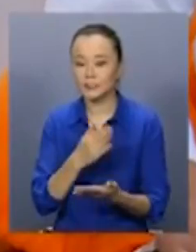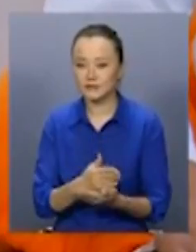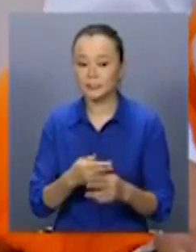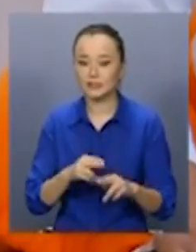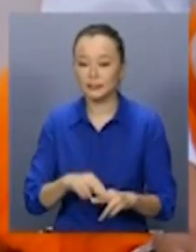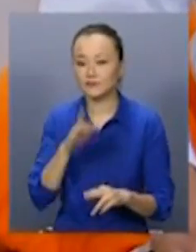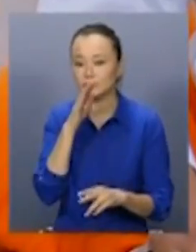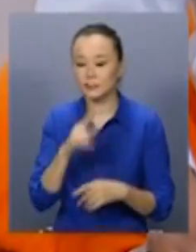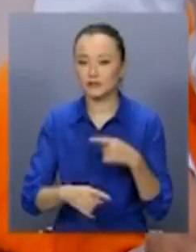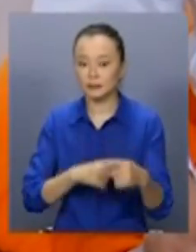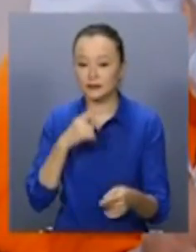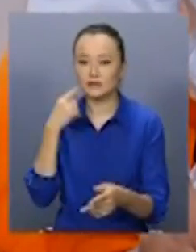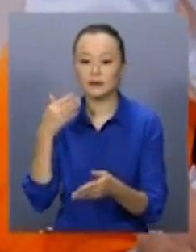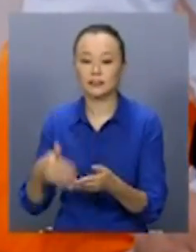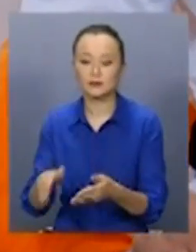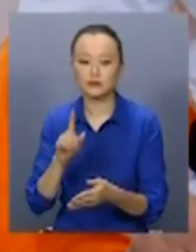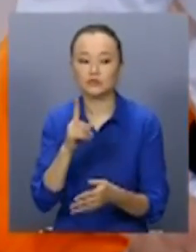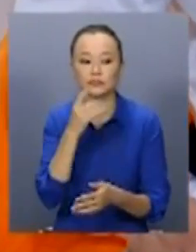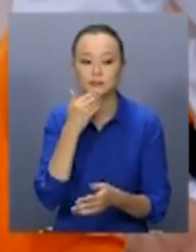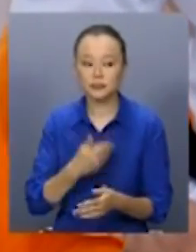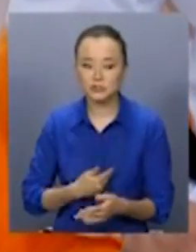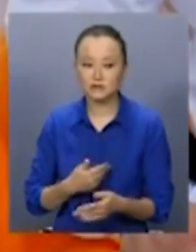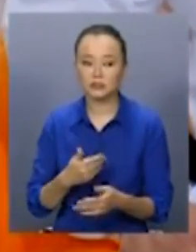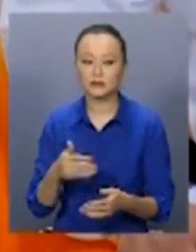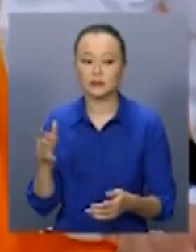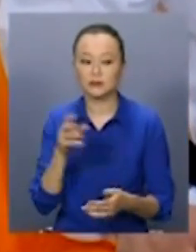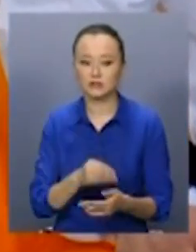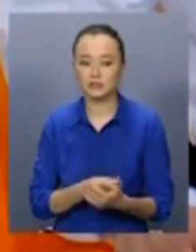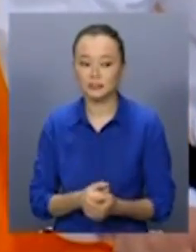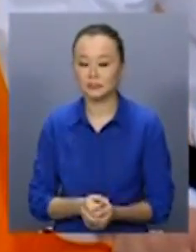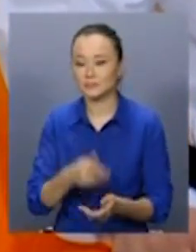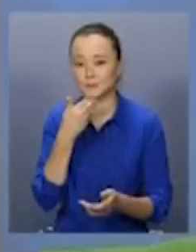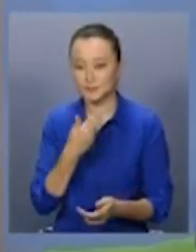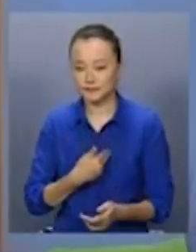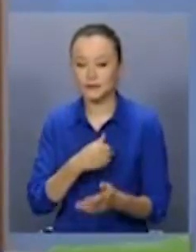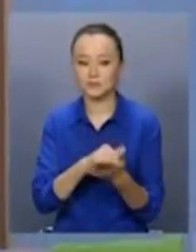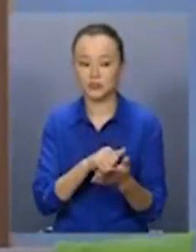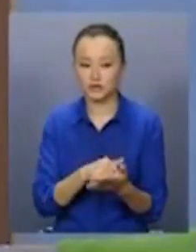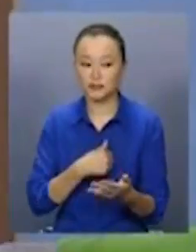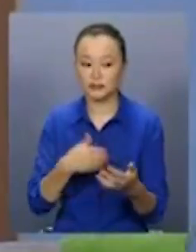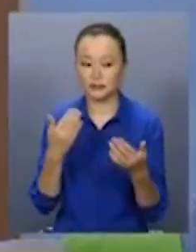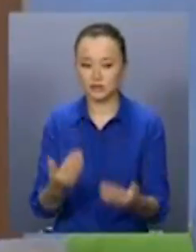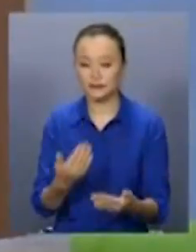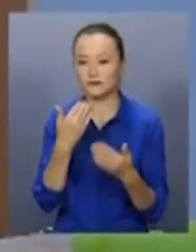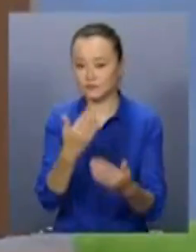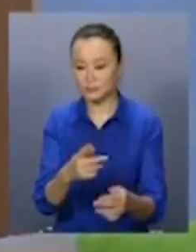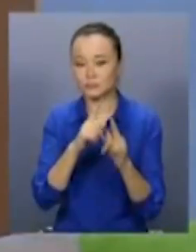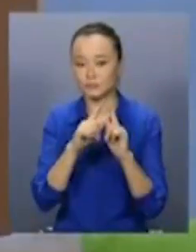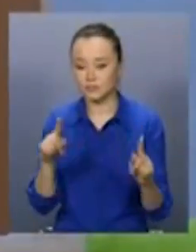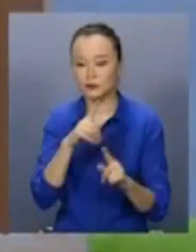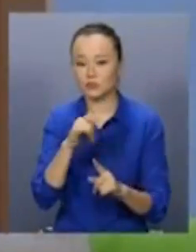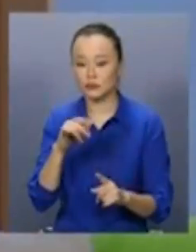жолы сол дәстүрден бас тарттық. Неге деп сұраңыз? Неге деп сұрап көріңіз? Себебі біз бүгін сіздің осы ерекше